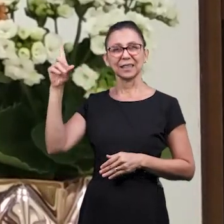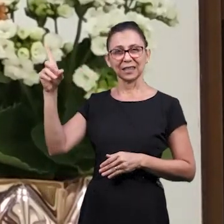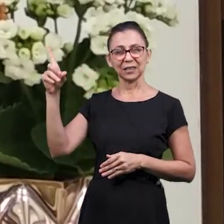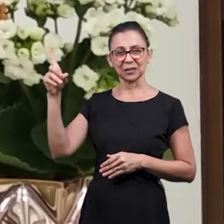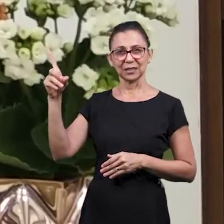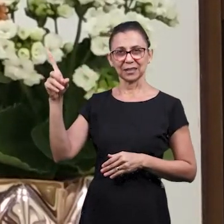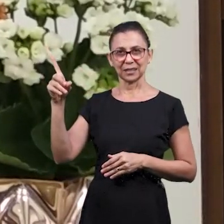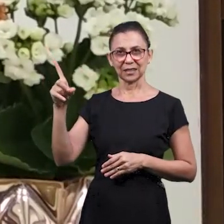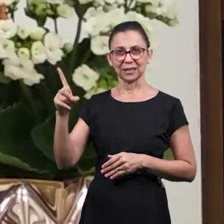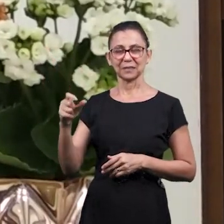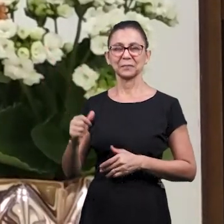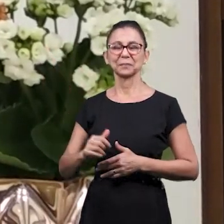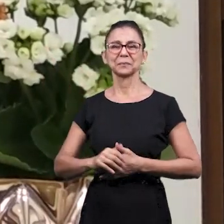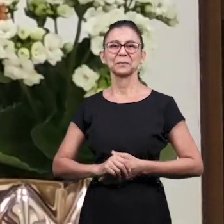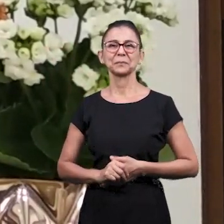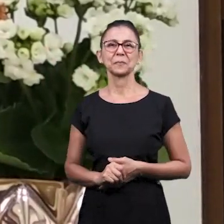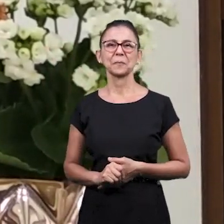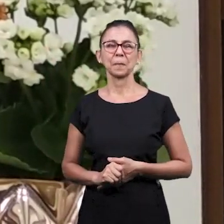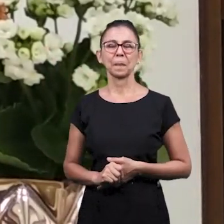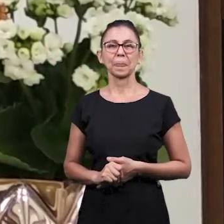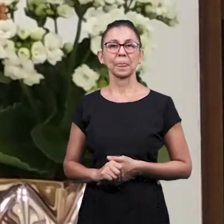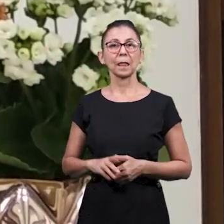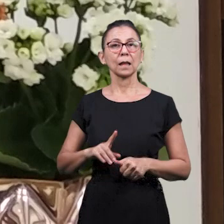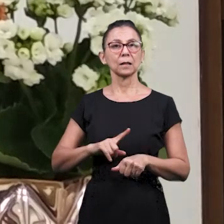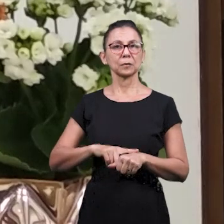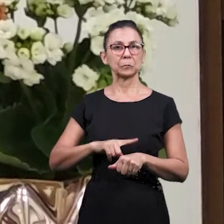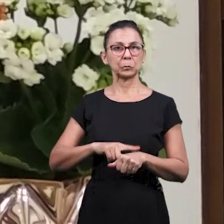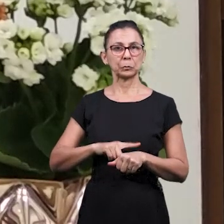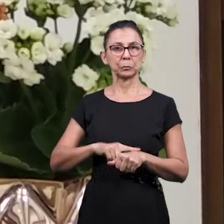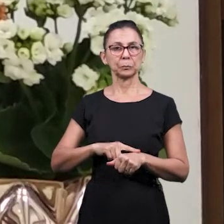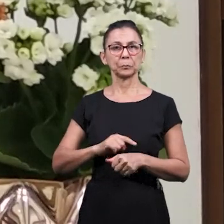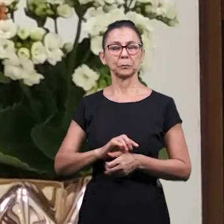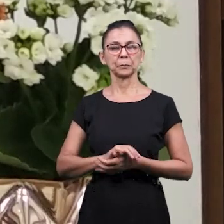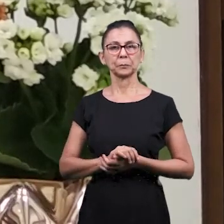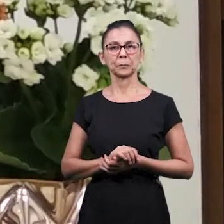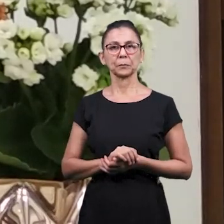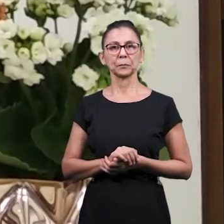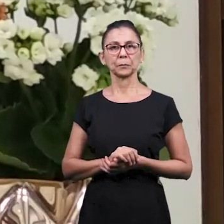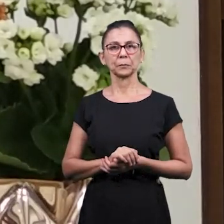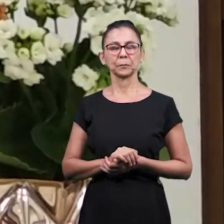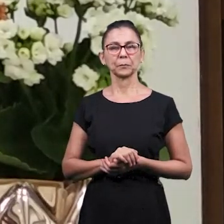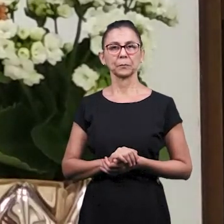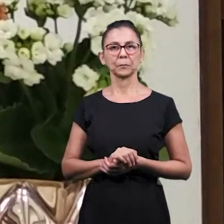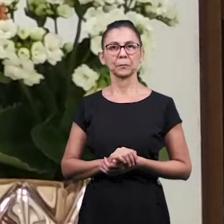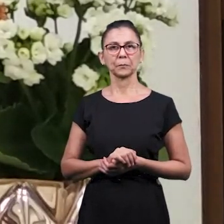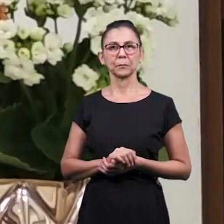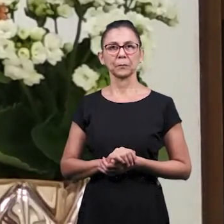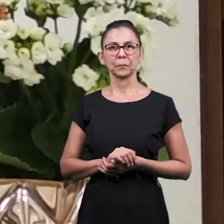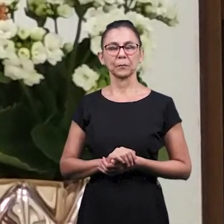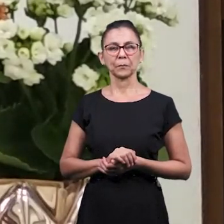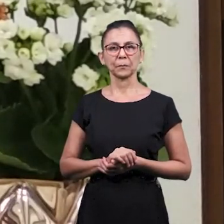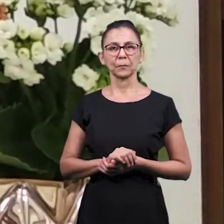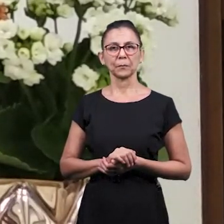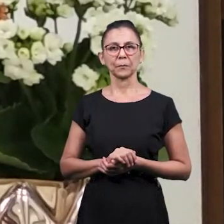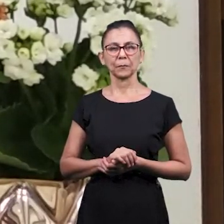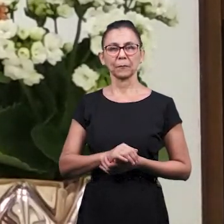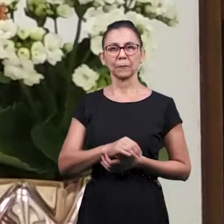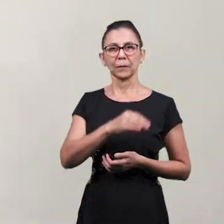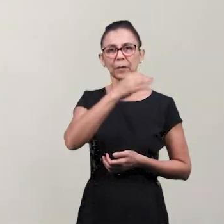хвале. И в этот момент мы попросим одного из пасторов, чтобы он прославил Господа.